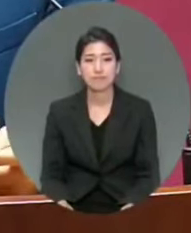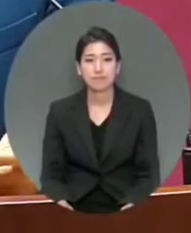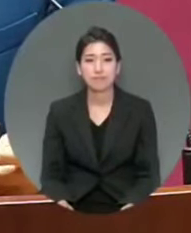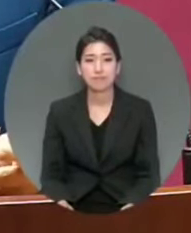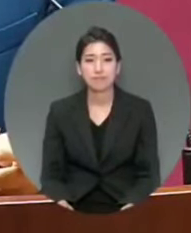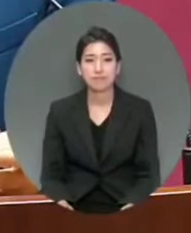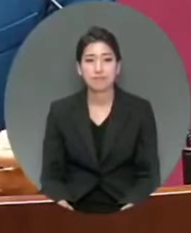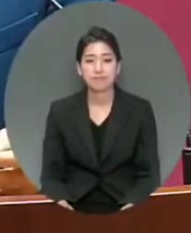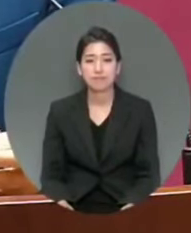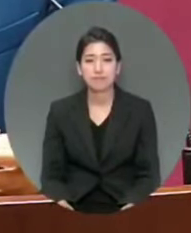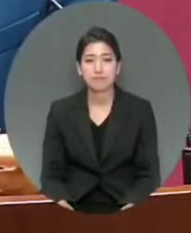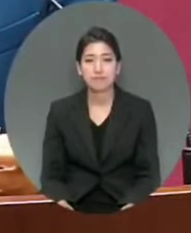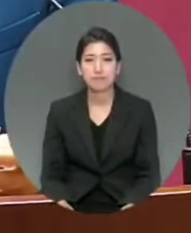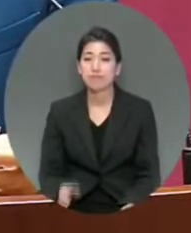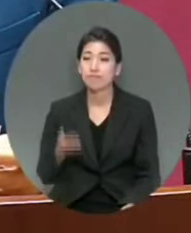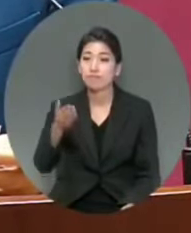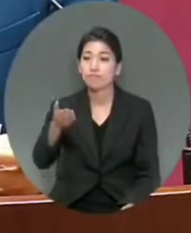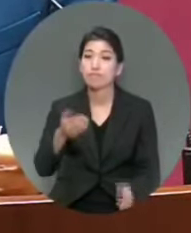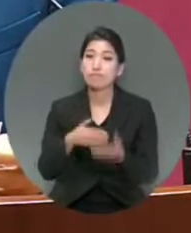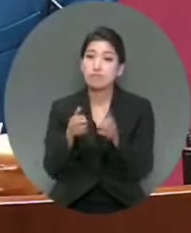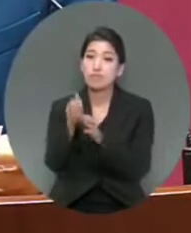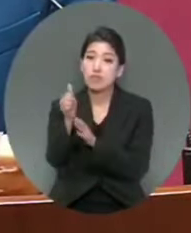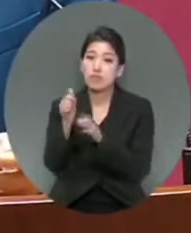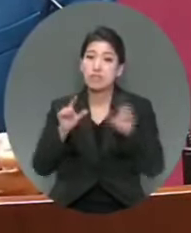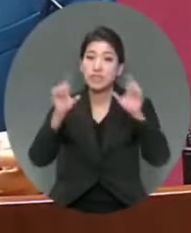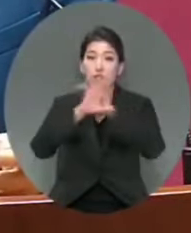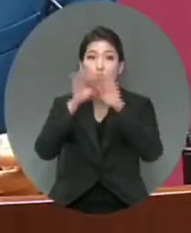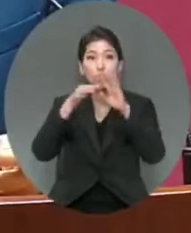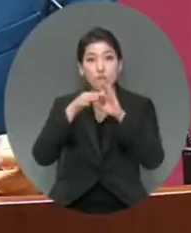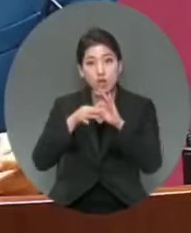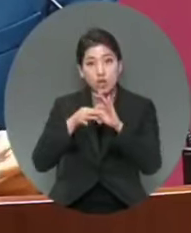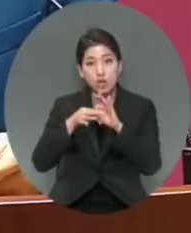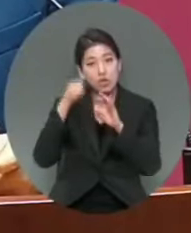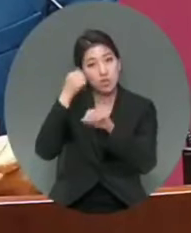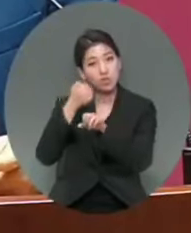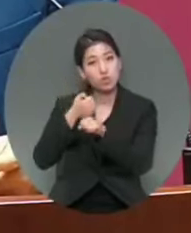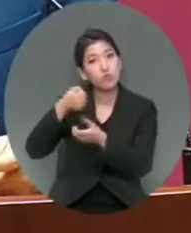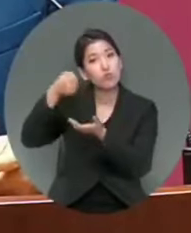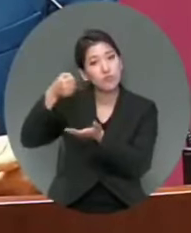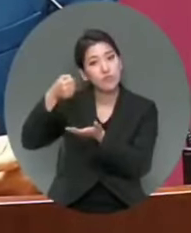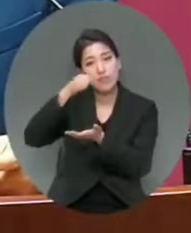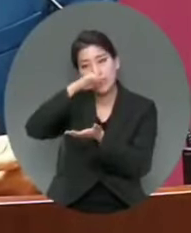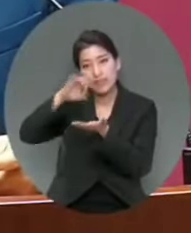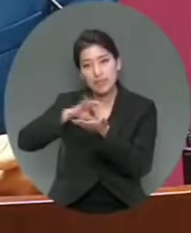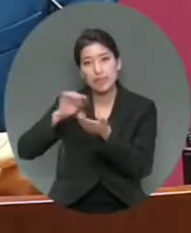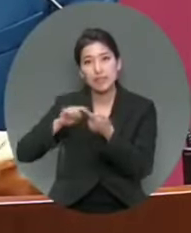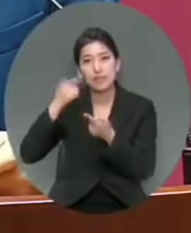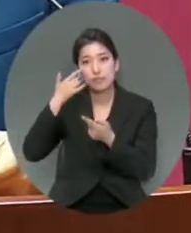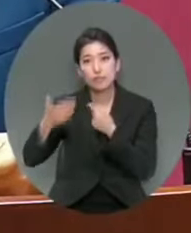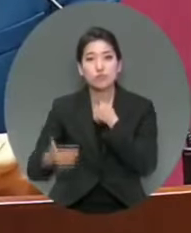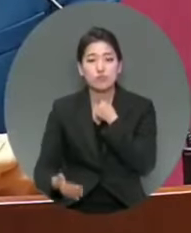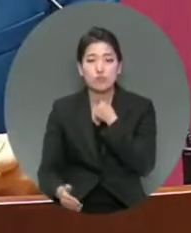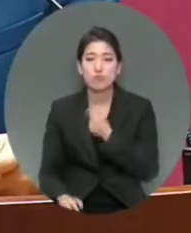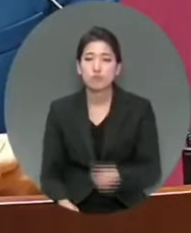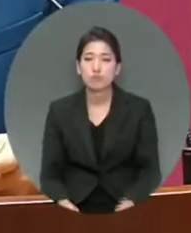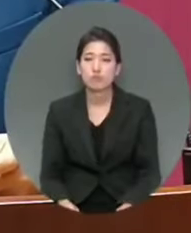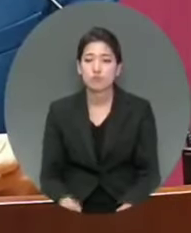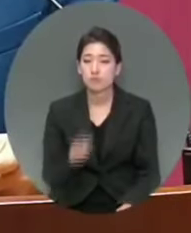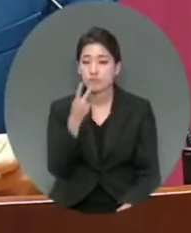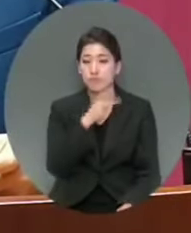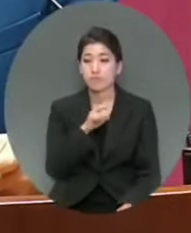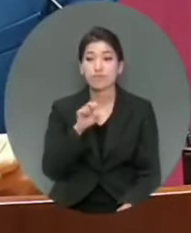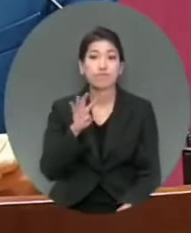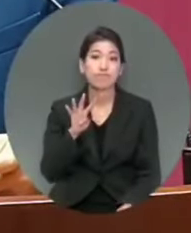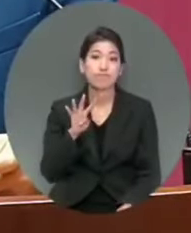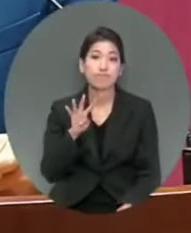제가 장관님께 기후 대응 기금 R&D 예산에 대해서 질문을 좀 드리겠습니다. 정부가 2024년도